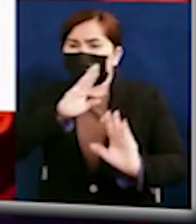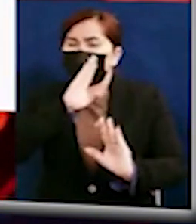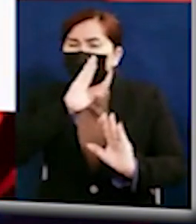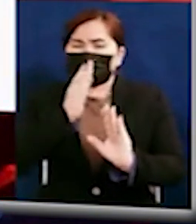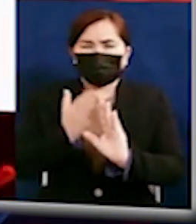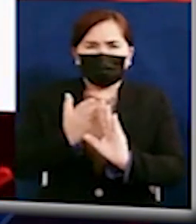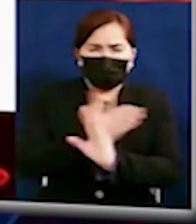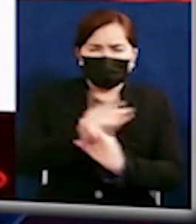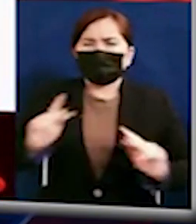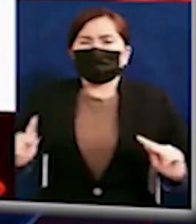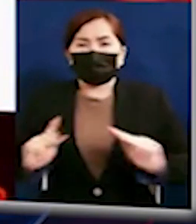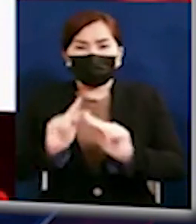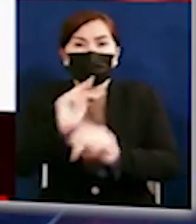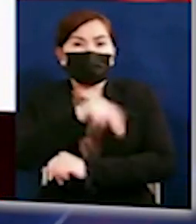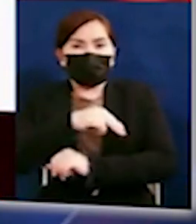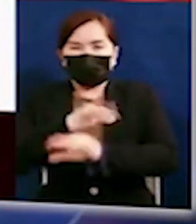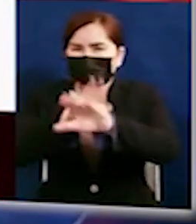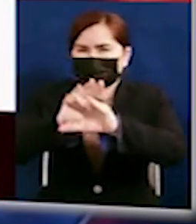ระดับ3คืออะไรครับ